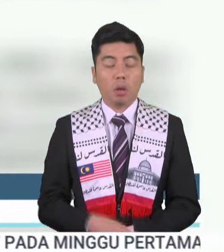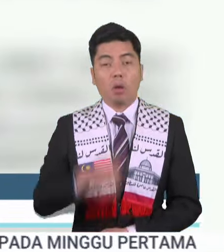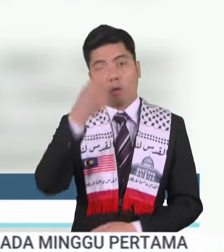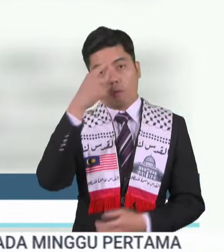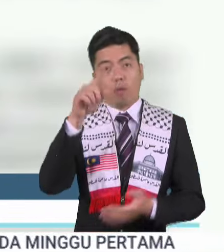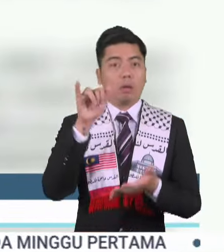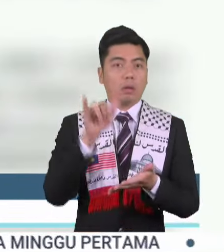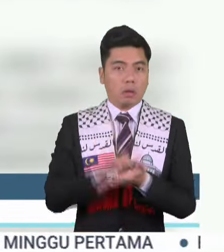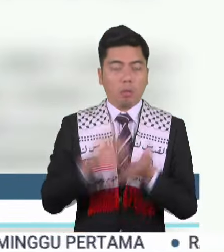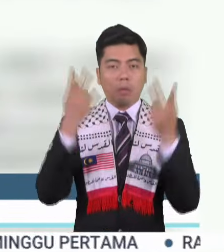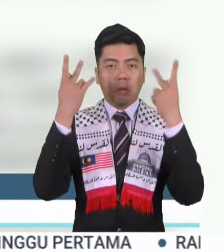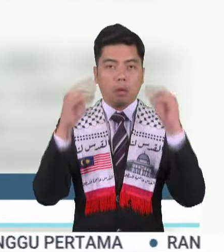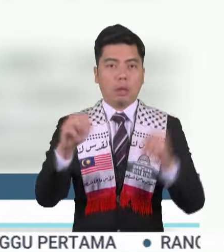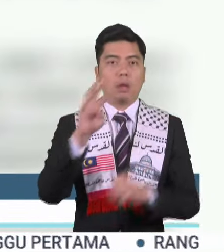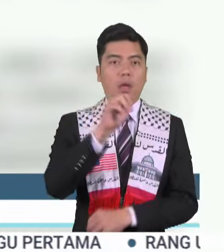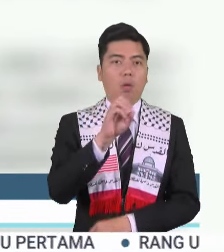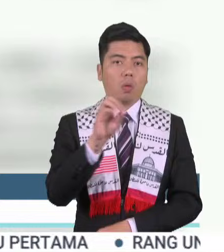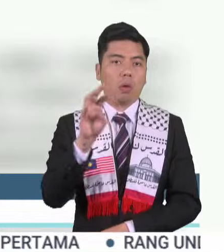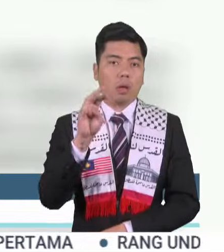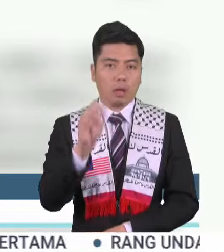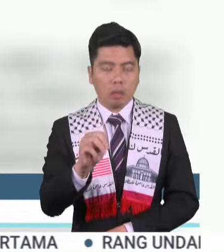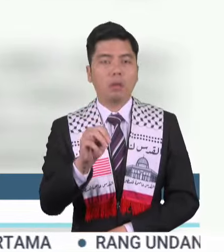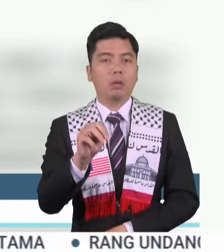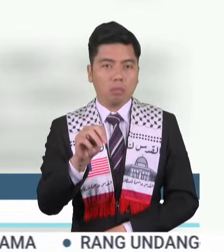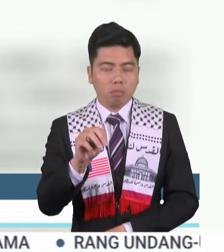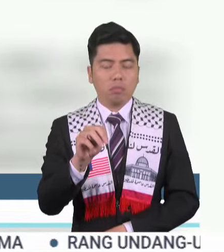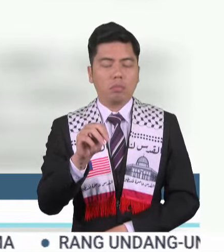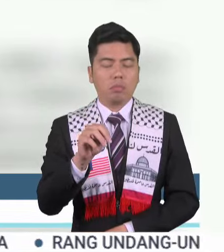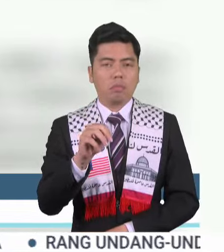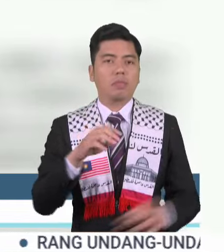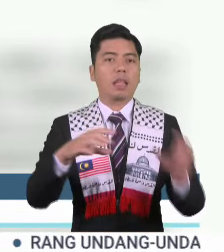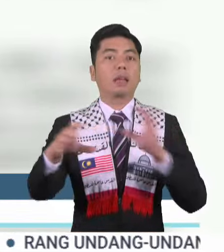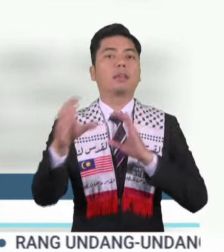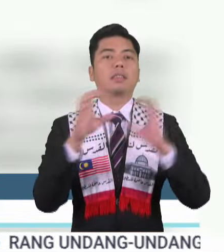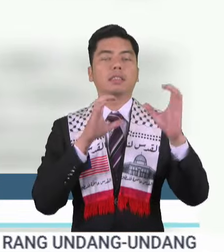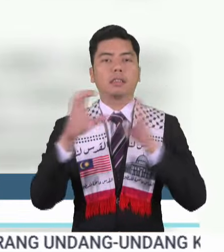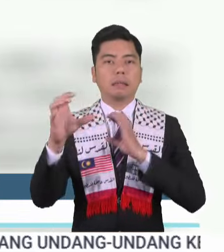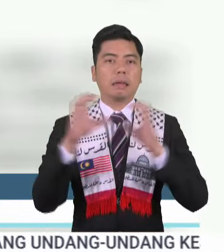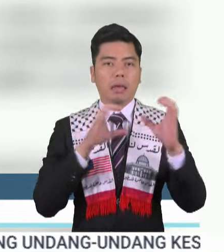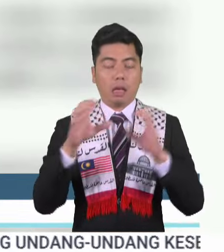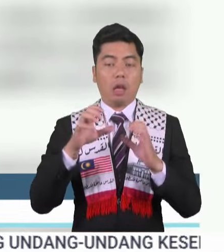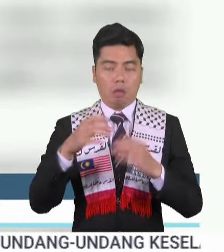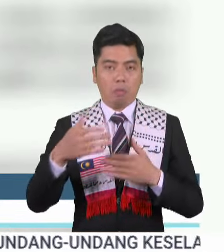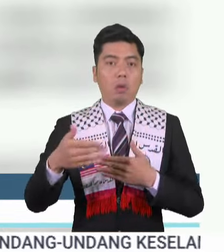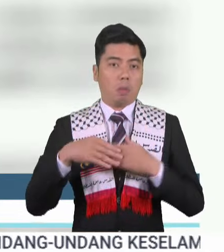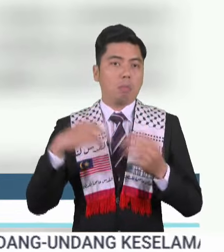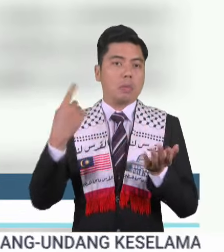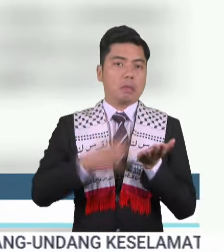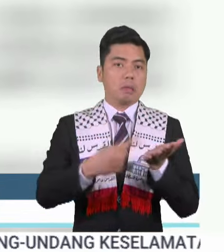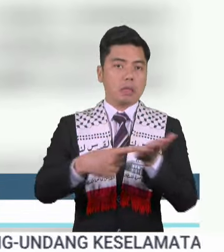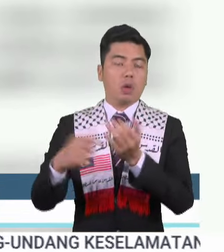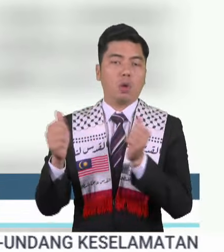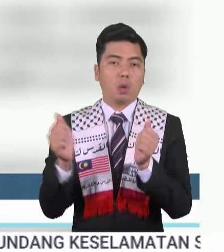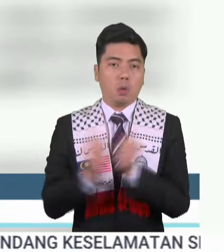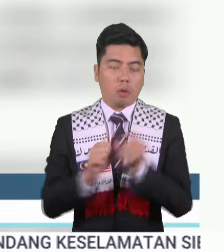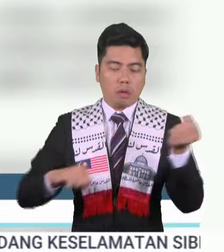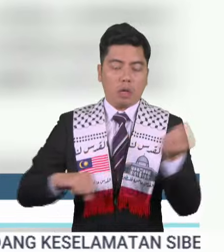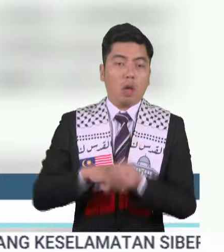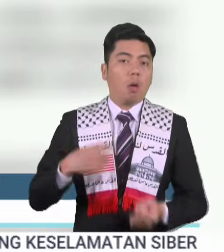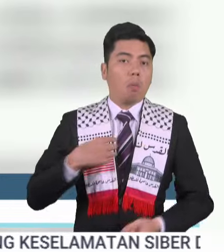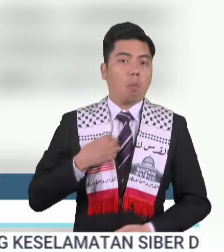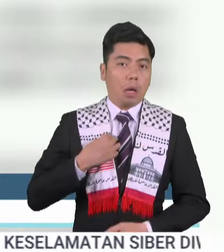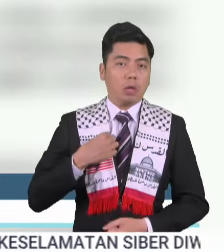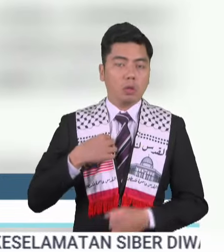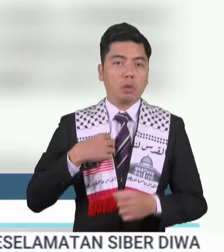Untuk tujuan itu, Presiden MOM Tan Sri Muhammad Norza Zakaria berkata pihaknya akan berbincang dengan penaja pakaian